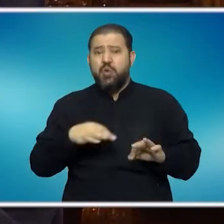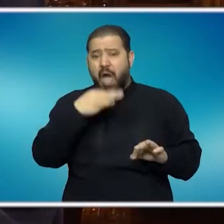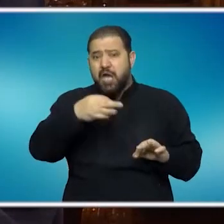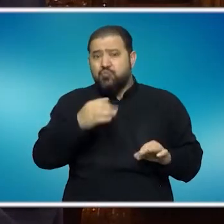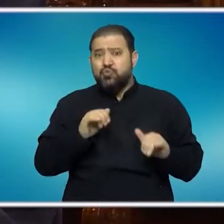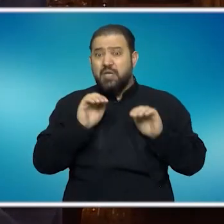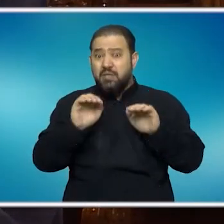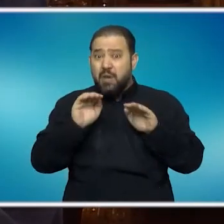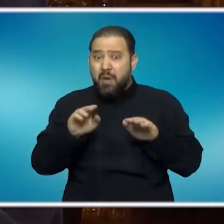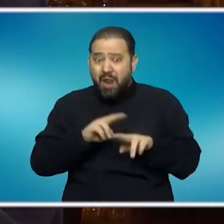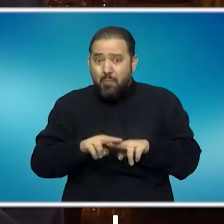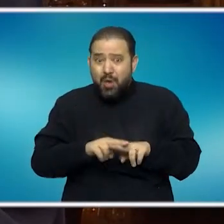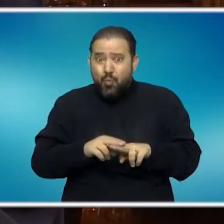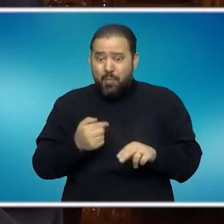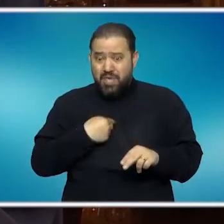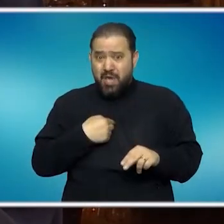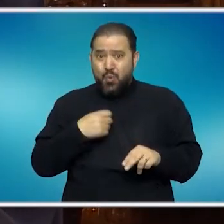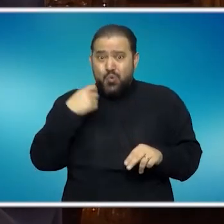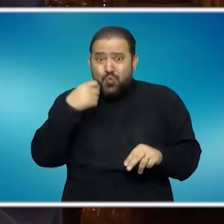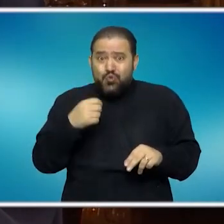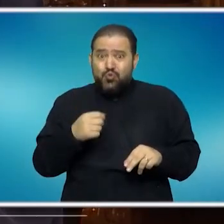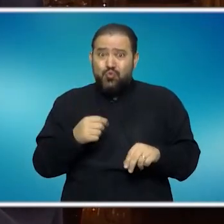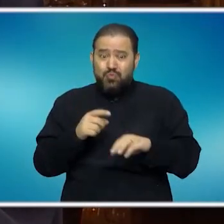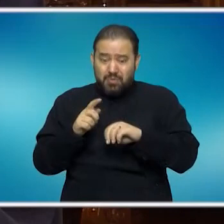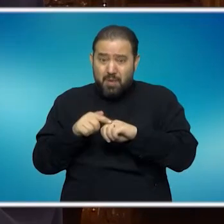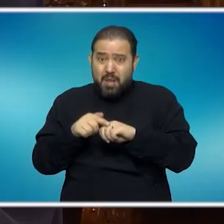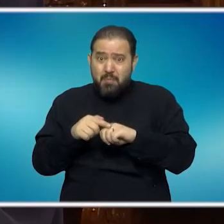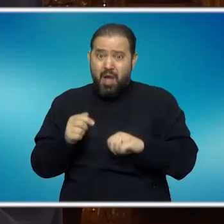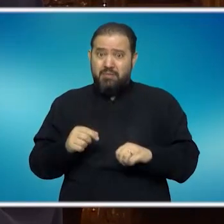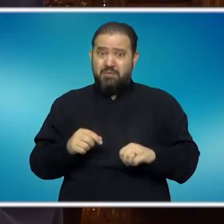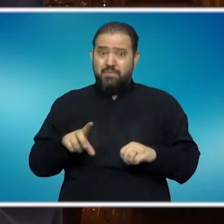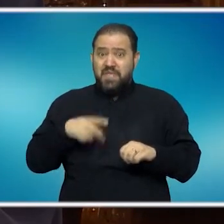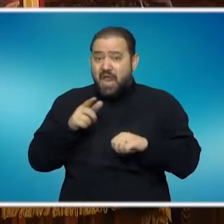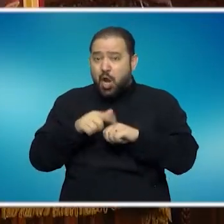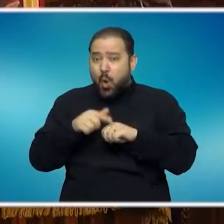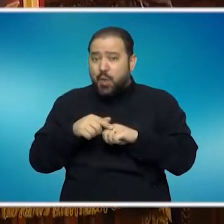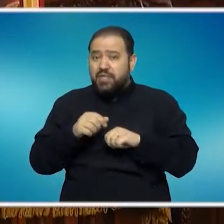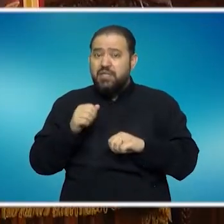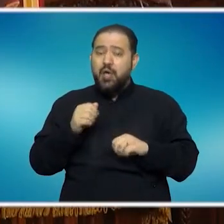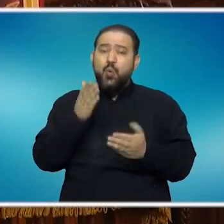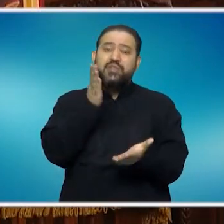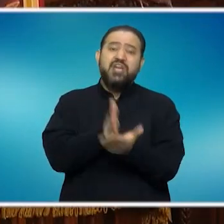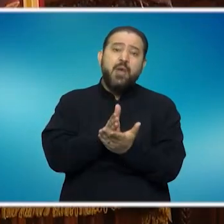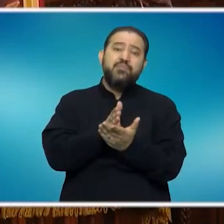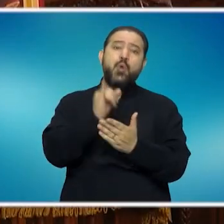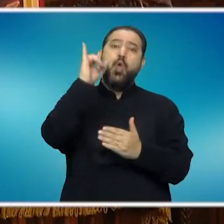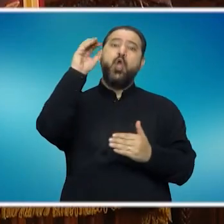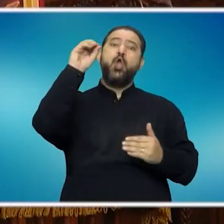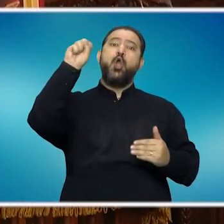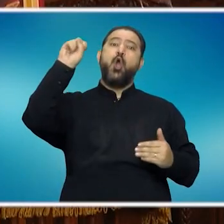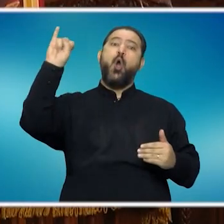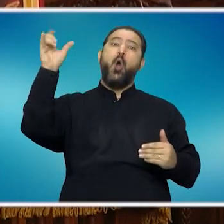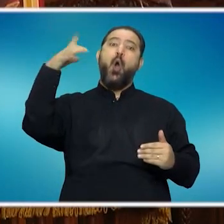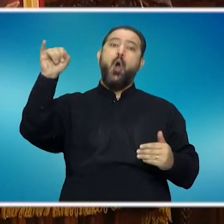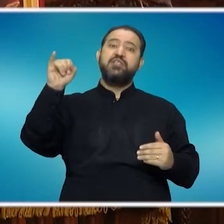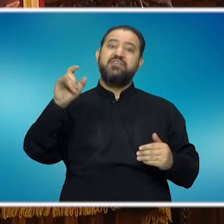întrebarea: cum va fi aceasta de vreme ce eu nu știu de bărbat? Era logodită cu dreptul și bătrânul Iosif, păzitorul